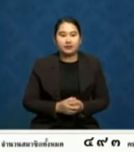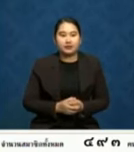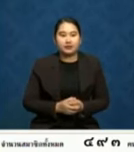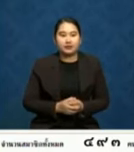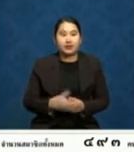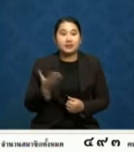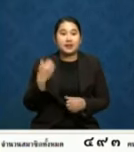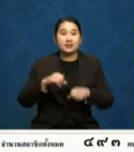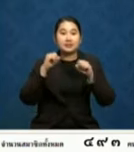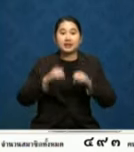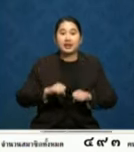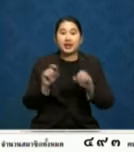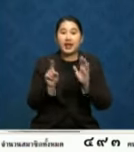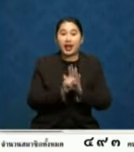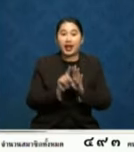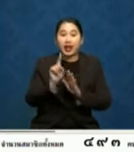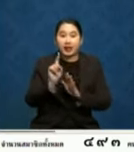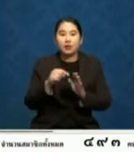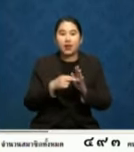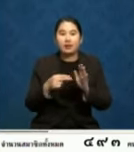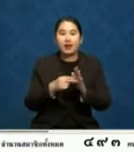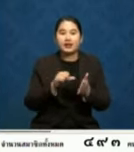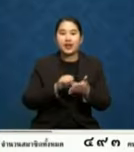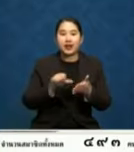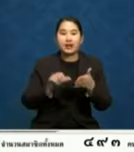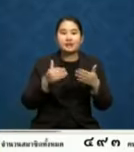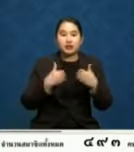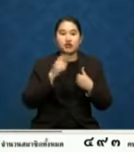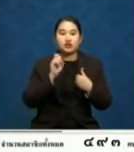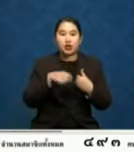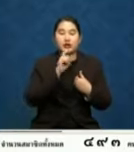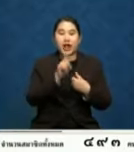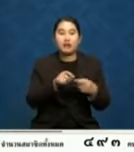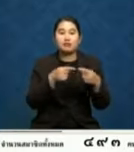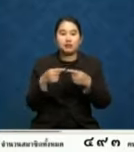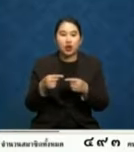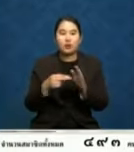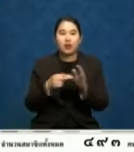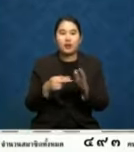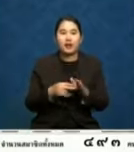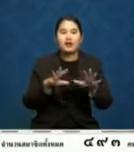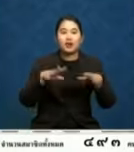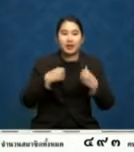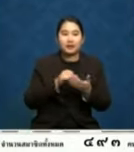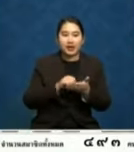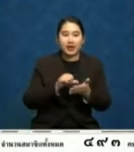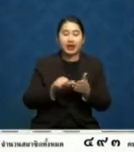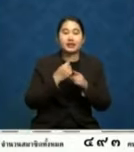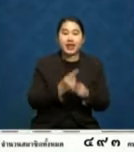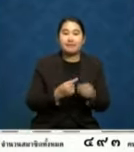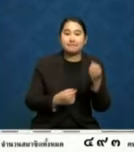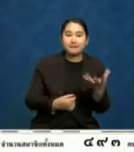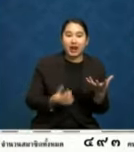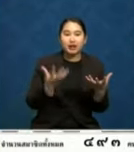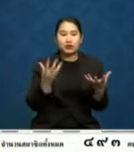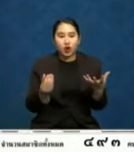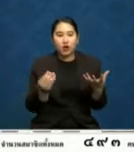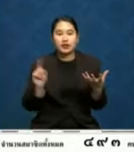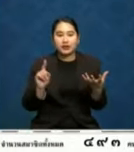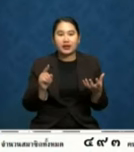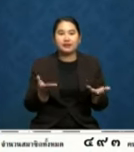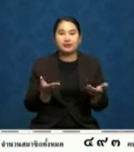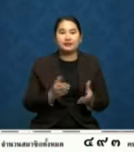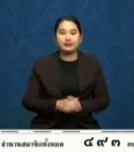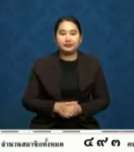ลงมติครั้งแรกครับว่ามีการแก้ไขท่านประธานต้องถามต่อว่าของเห็นด้วยการแก้ไขกรรมาธิการเสียงคมาหรือเสียงข้างน้อยหรือผู้ไปยติ